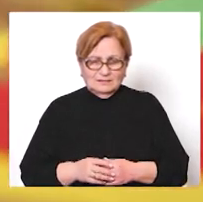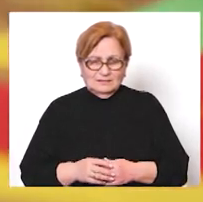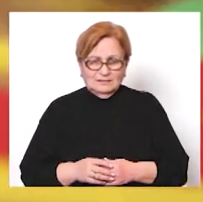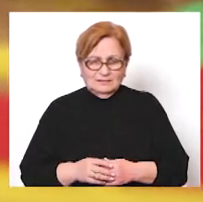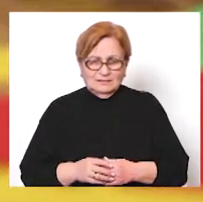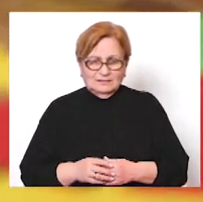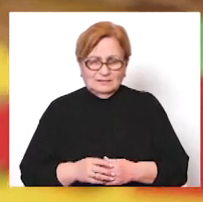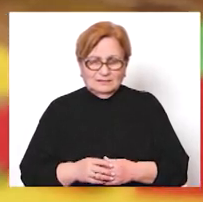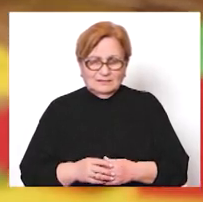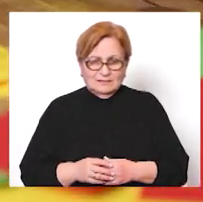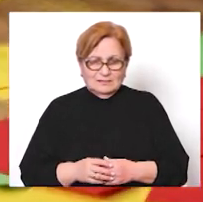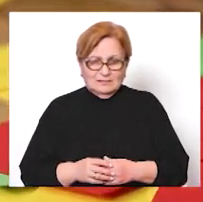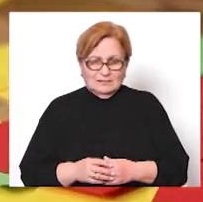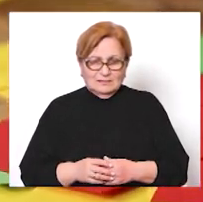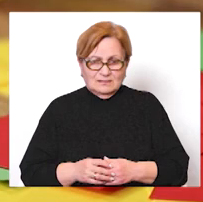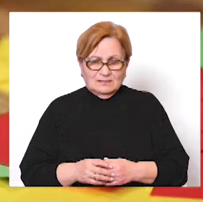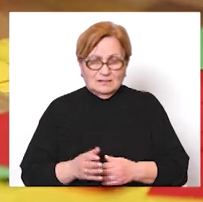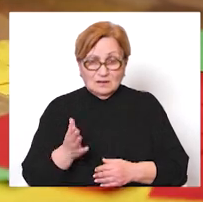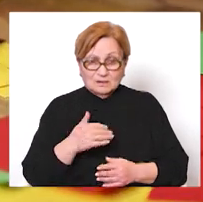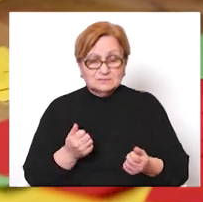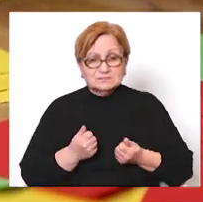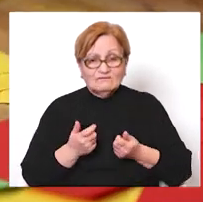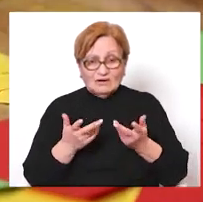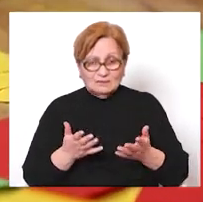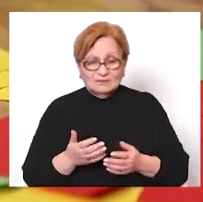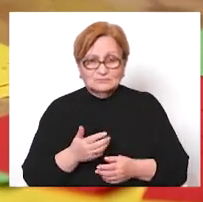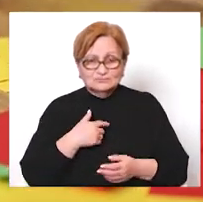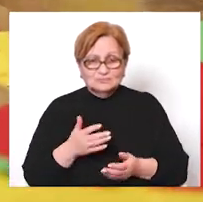აი. კარგი, მოდი დავითვალოთ, რამდენი შევაკროვეთ.